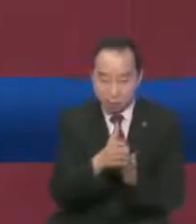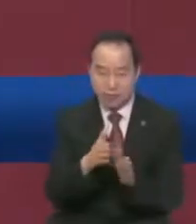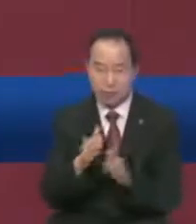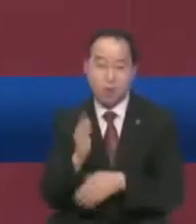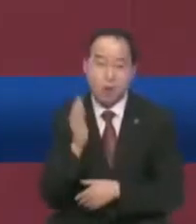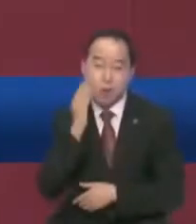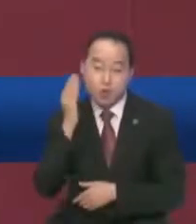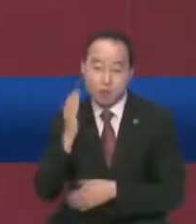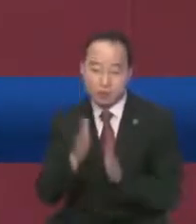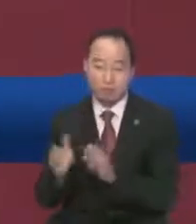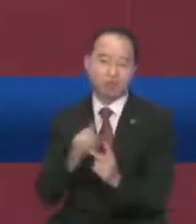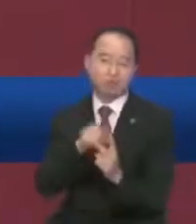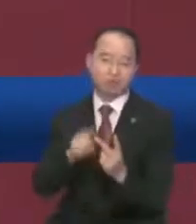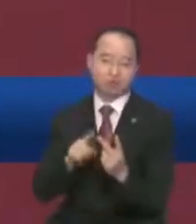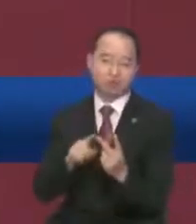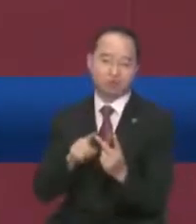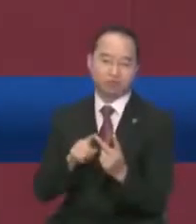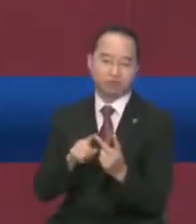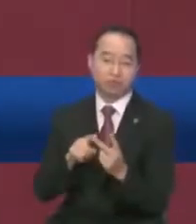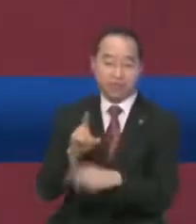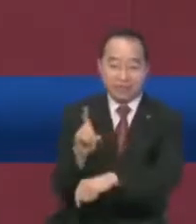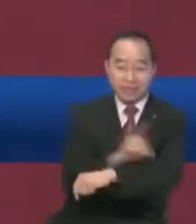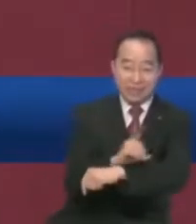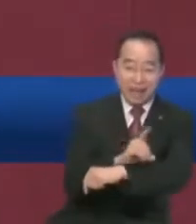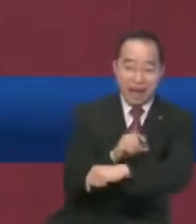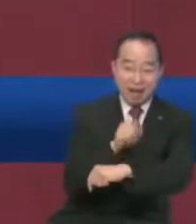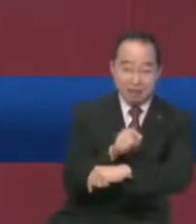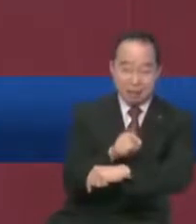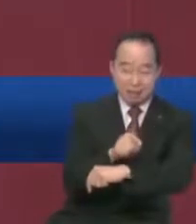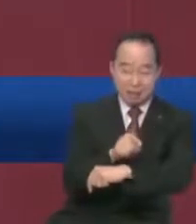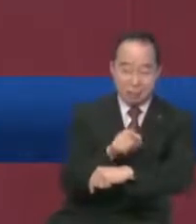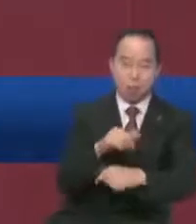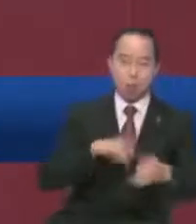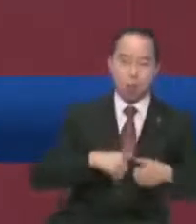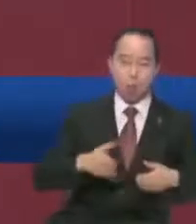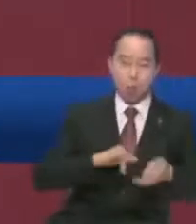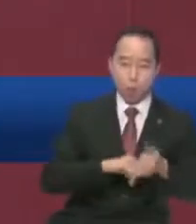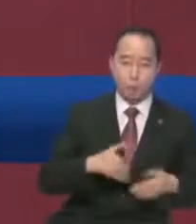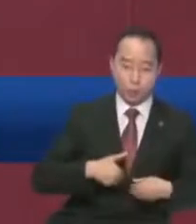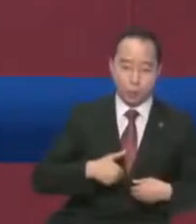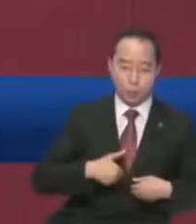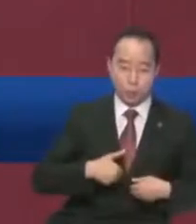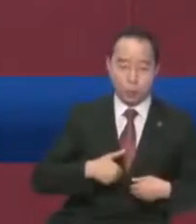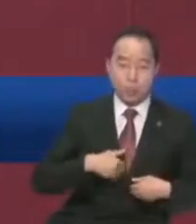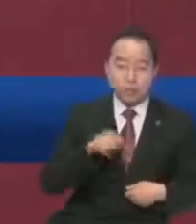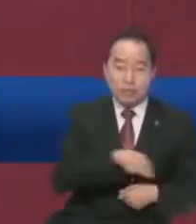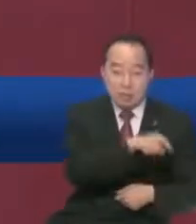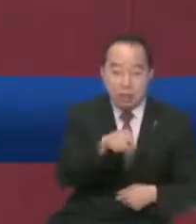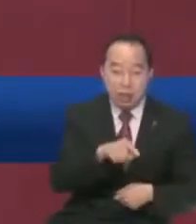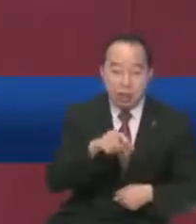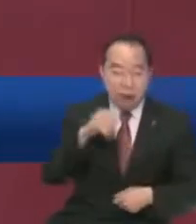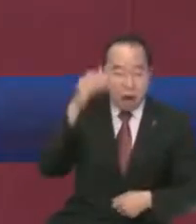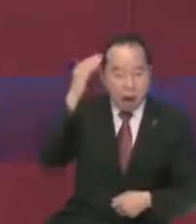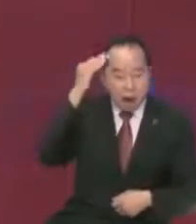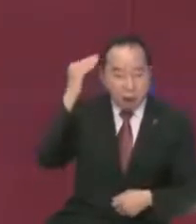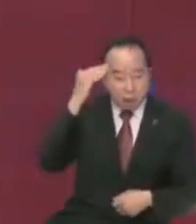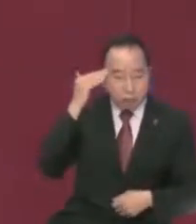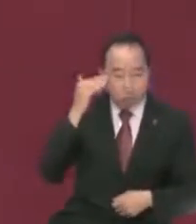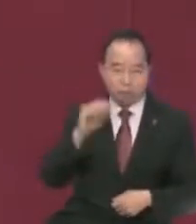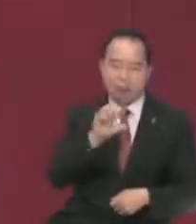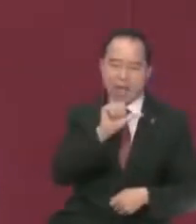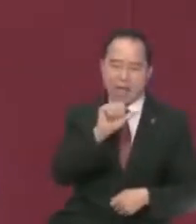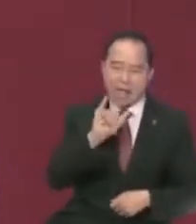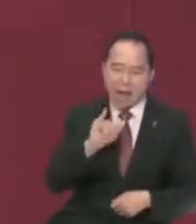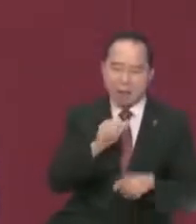디지털 전환은 선택의 여지가 없는 흐름입니다. 디지털 뉴딜은 우리의 디지털 전환을 크게